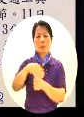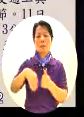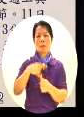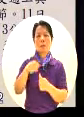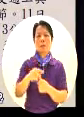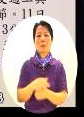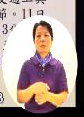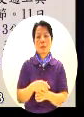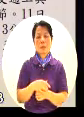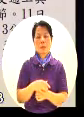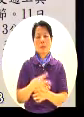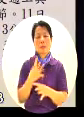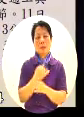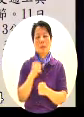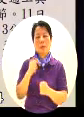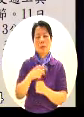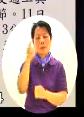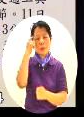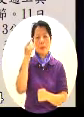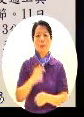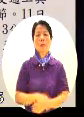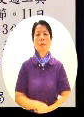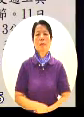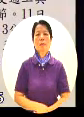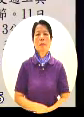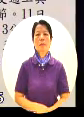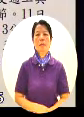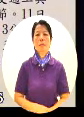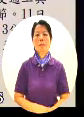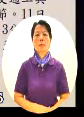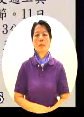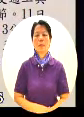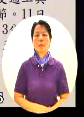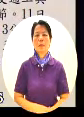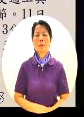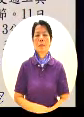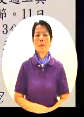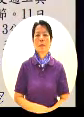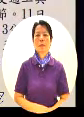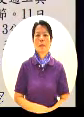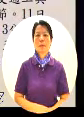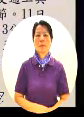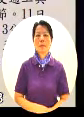那这就是讲咱迄个